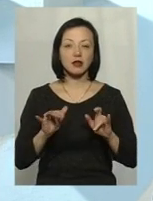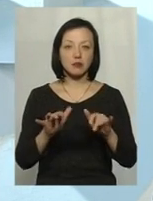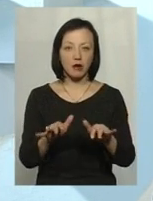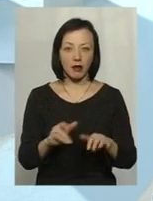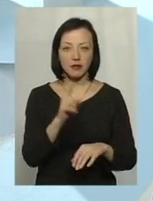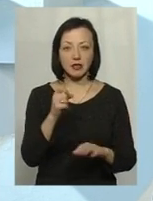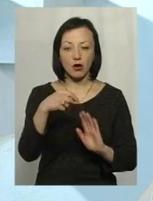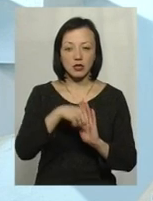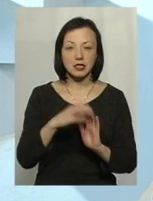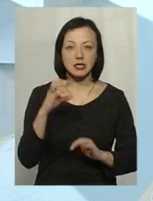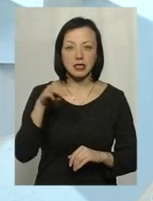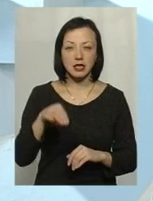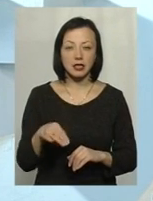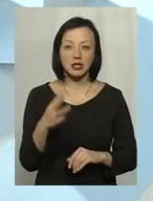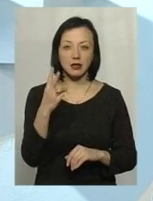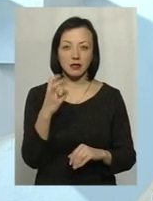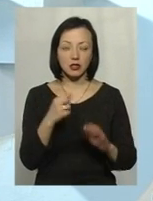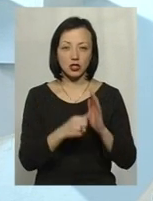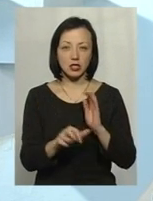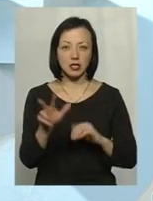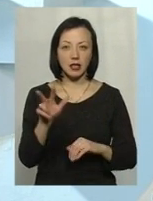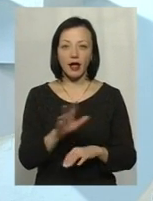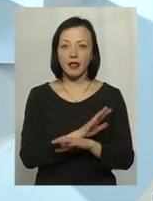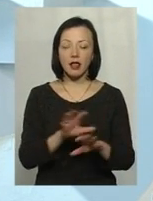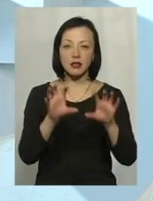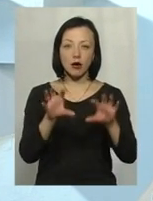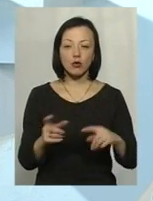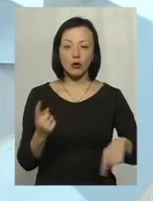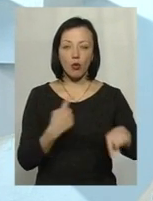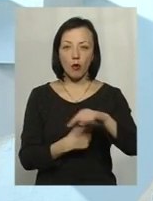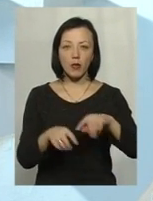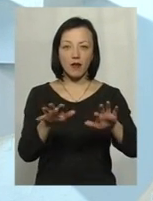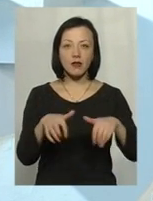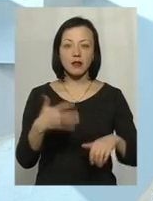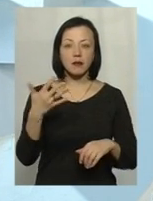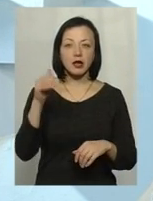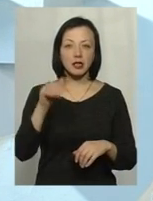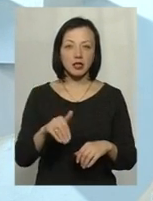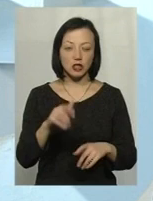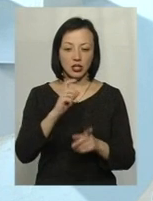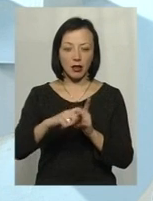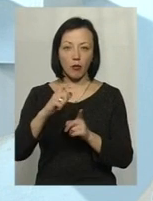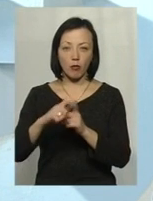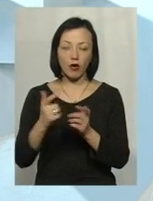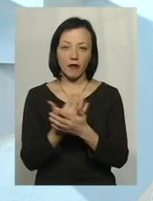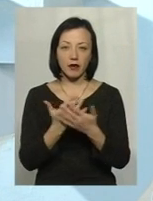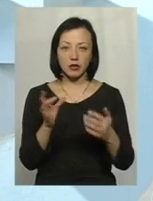правопорушень за ознаками статті 263. З незаконного обігу вилучено 5 тисяч набоїв різного